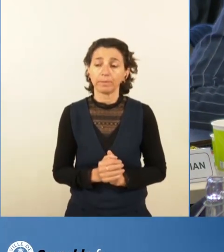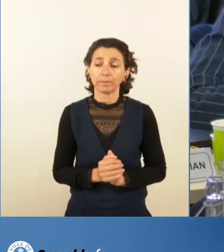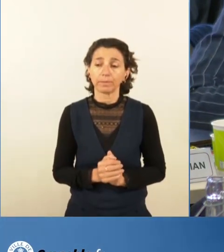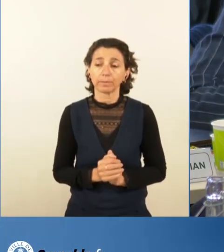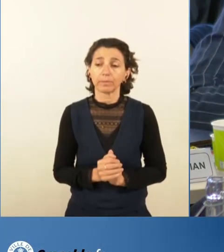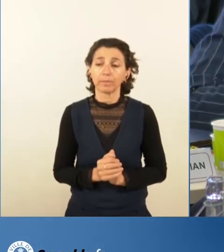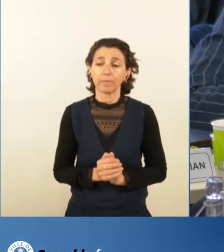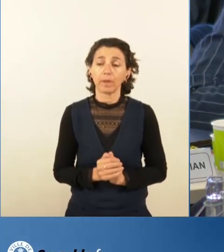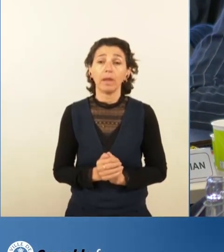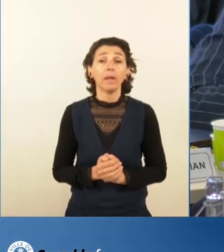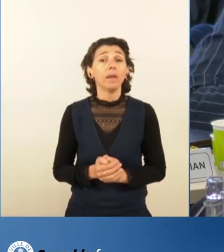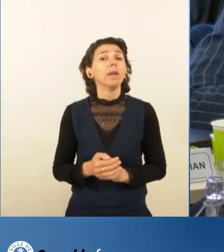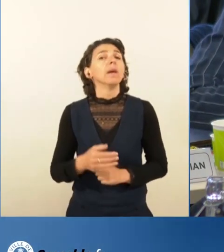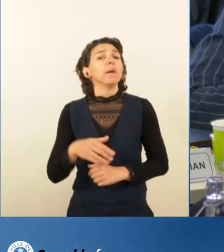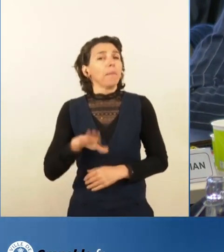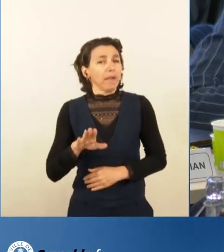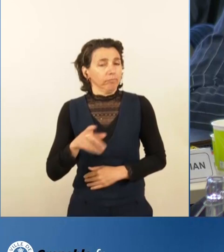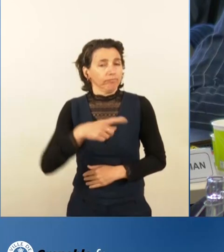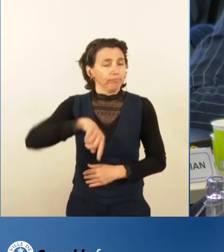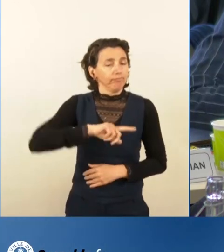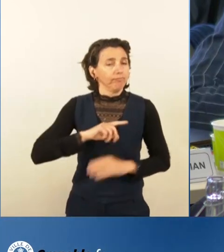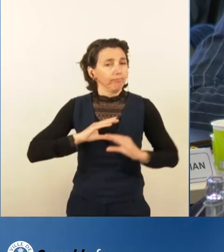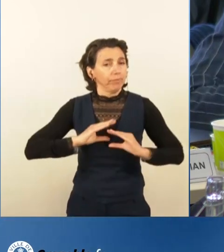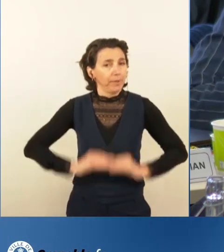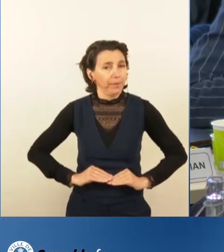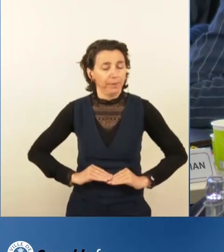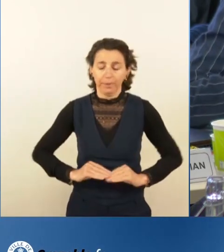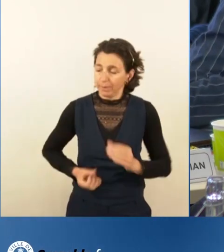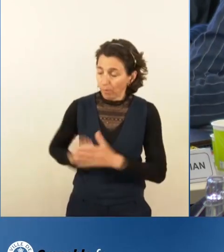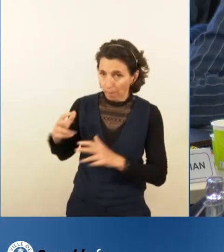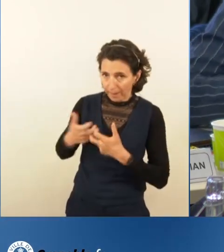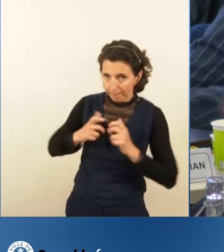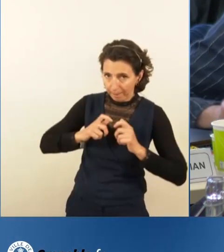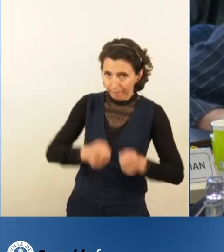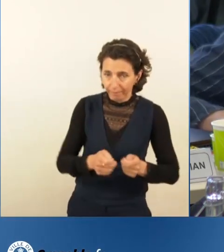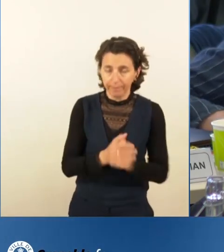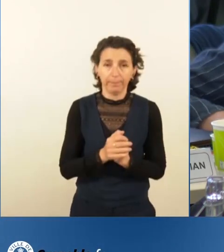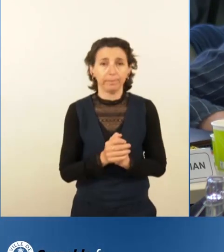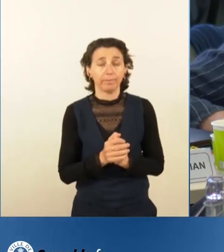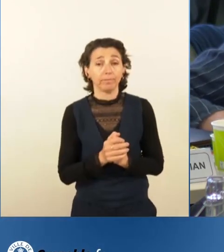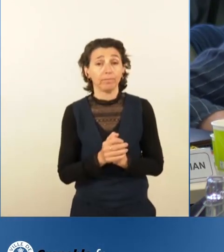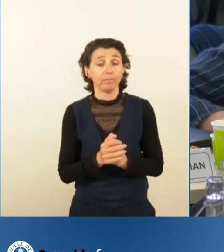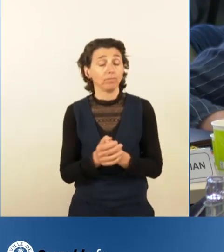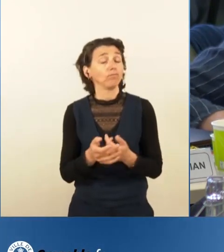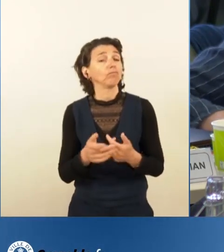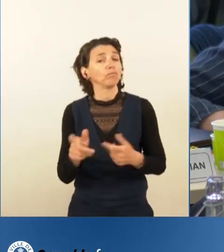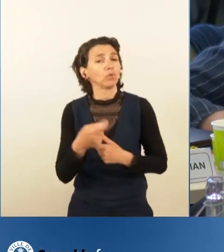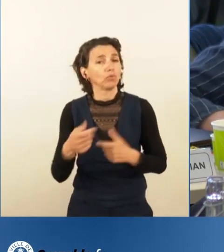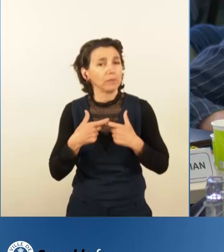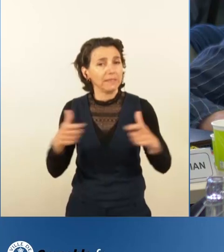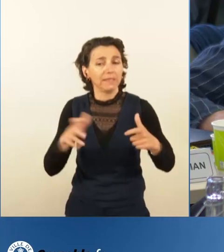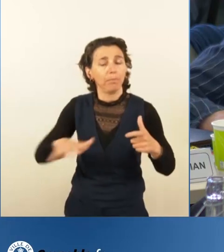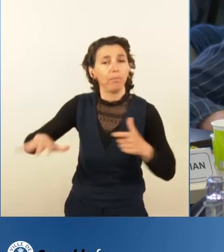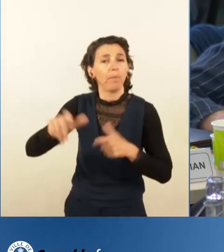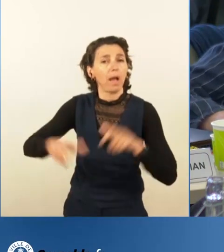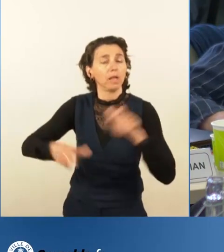mais rassurons-nous la mise en place de cette nouvelle tarification a été conçue pour rester très accessible et donc malgré